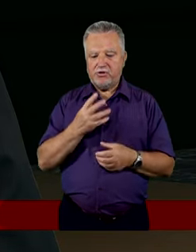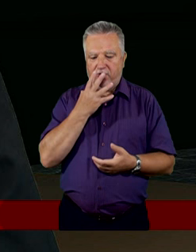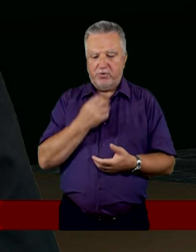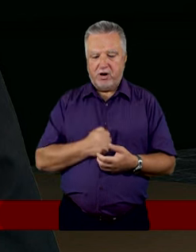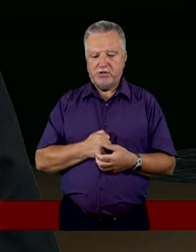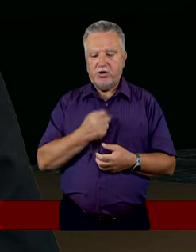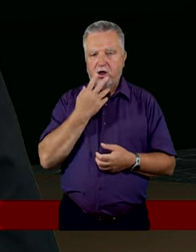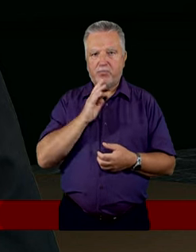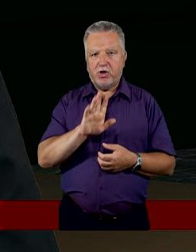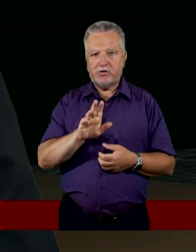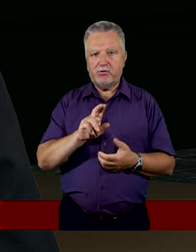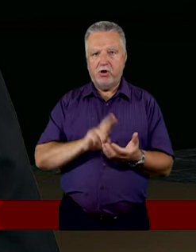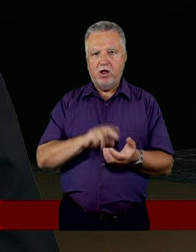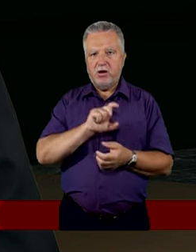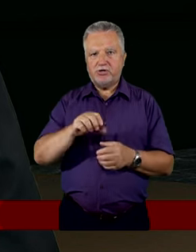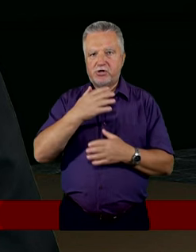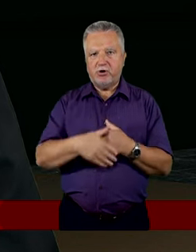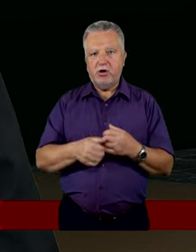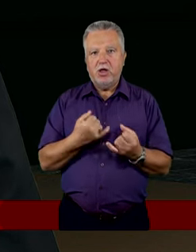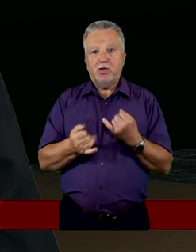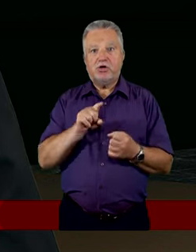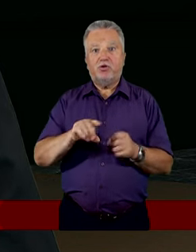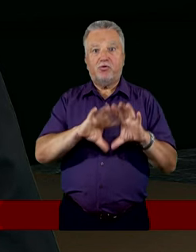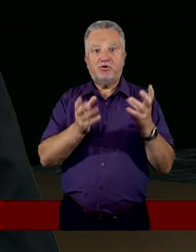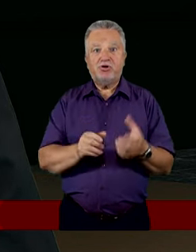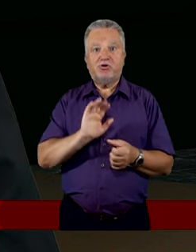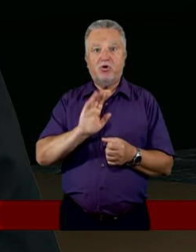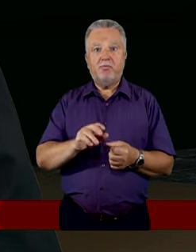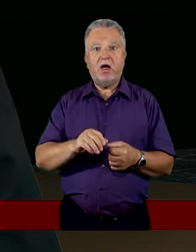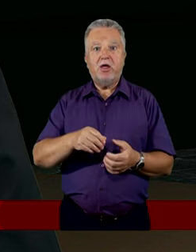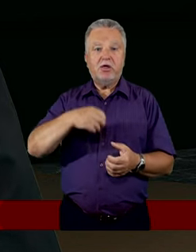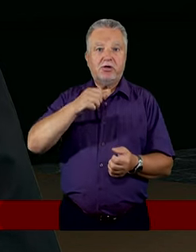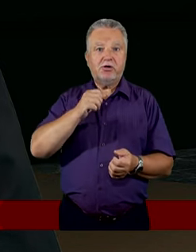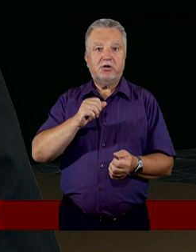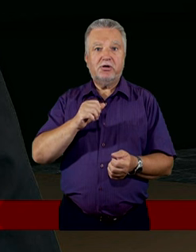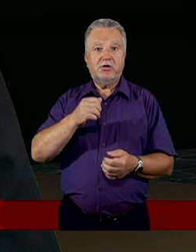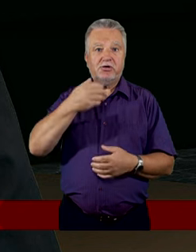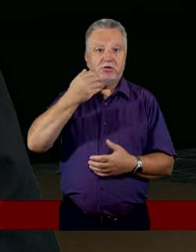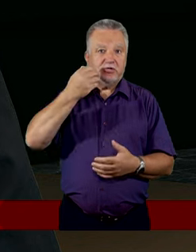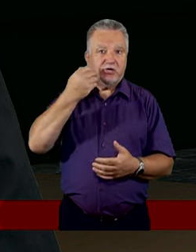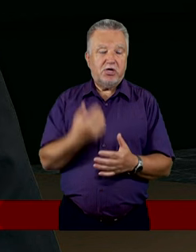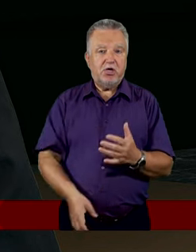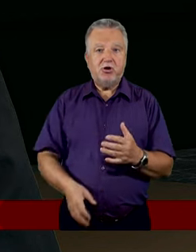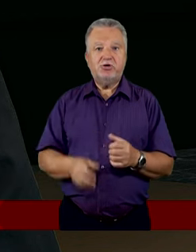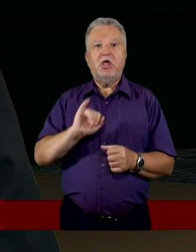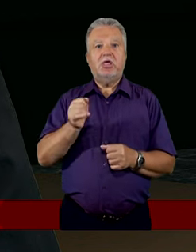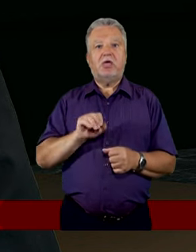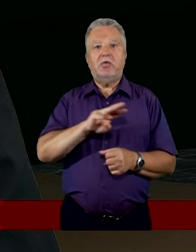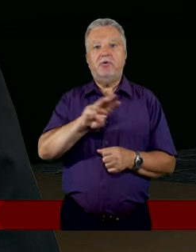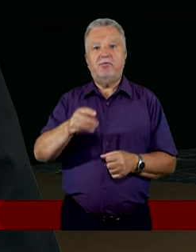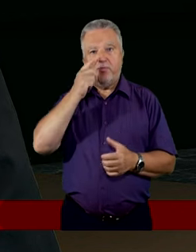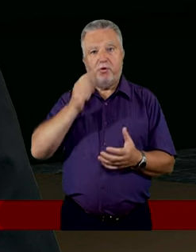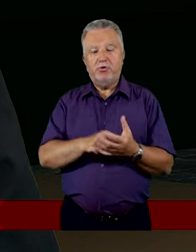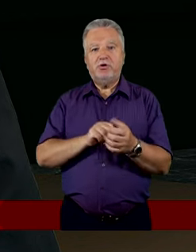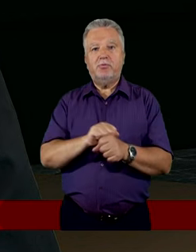bardzo wyraźnie wskazującą na czasy ostateczne. Skoro to wszystko ma ulec zagładzie, jakimż powinniście być wy w świętym postępowaniu